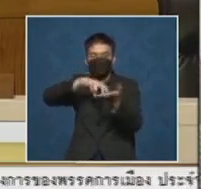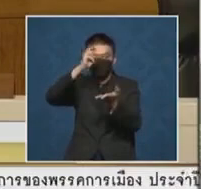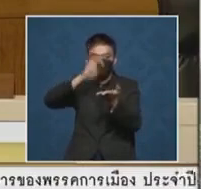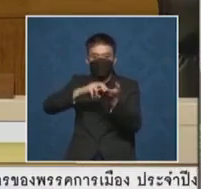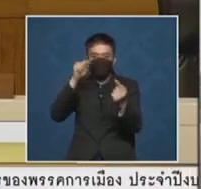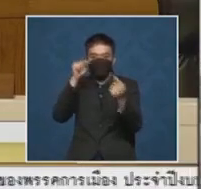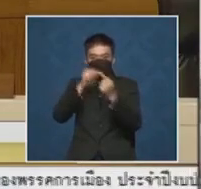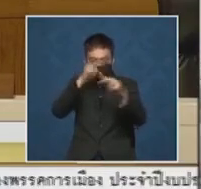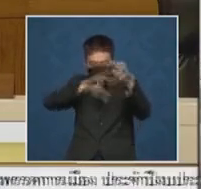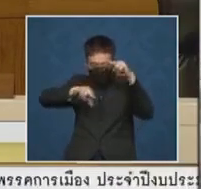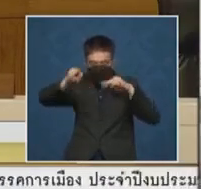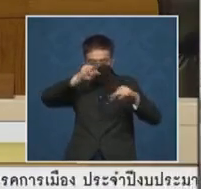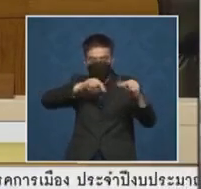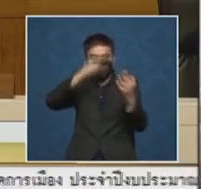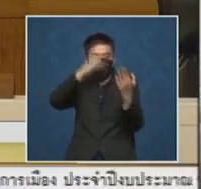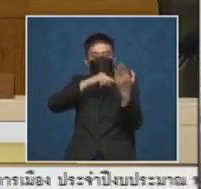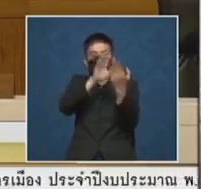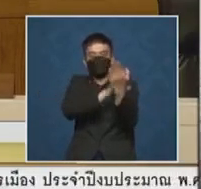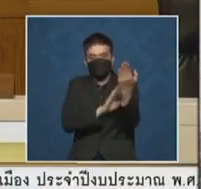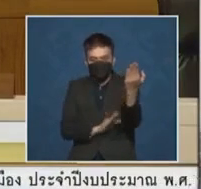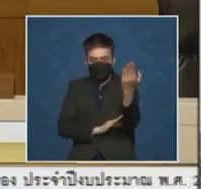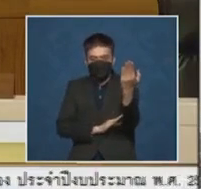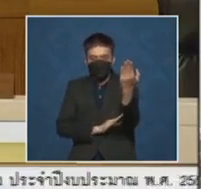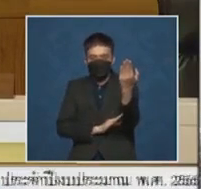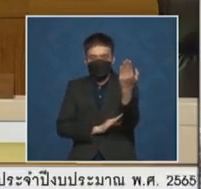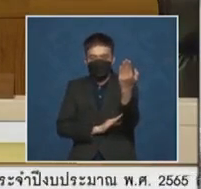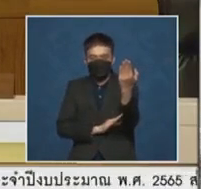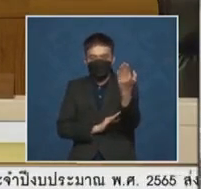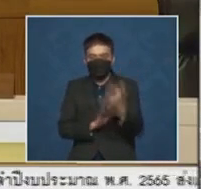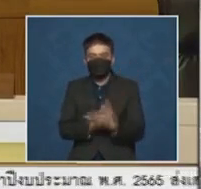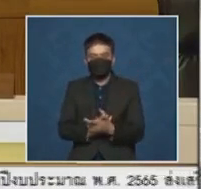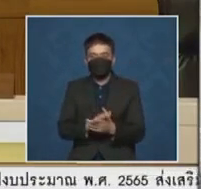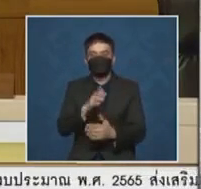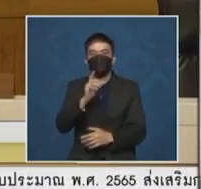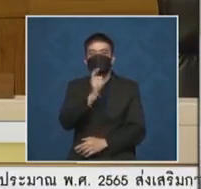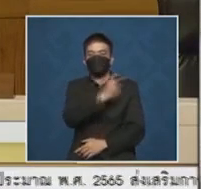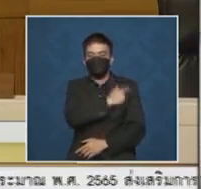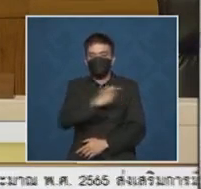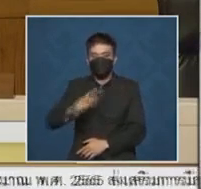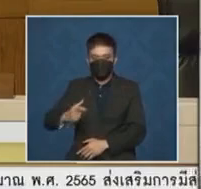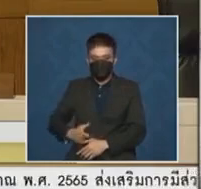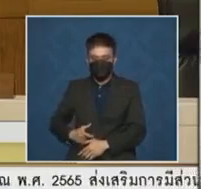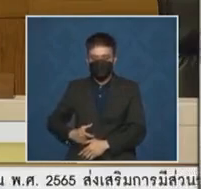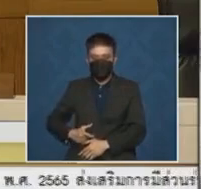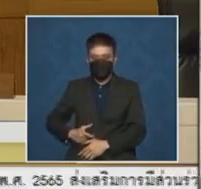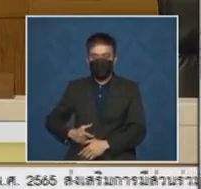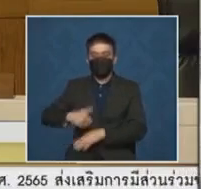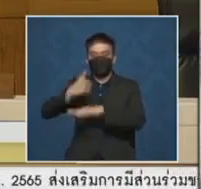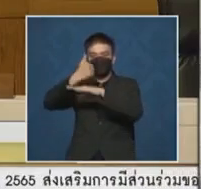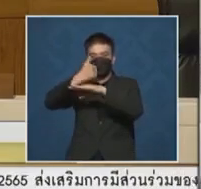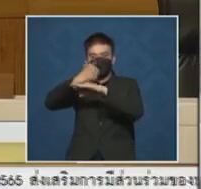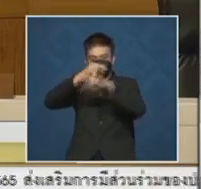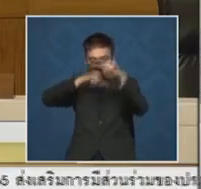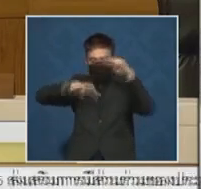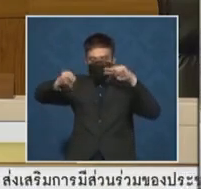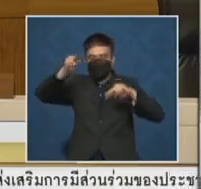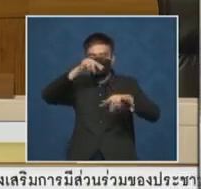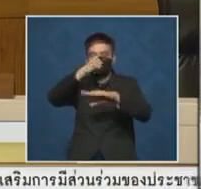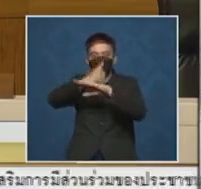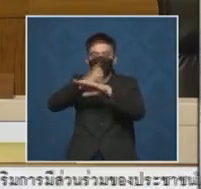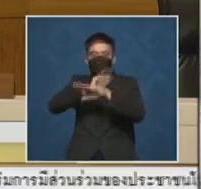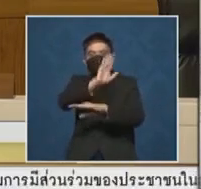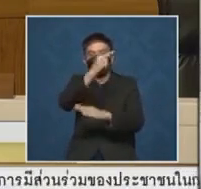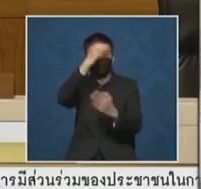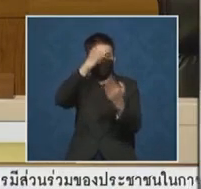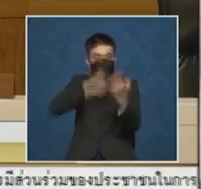จองกฐินเยอะนะมีคนอาฆาตเอาไว้เยอะน ะ เมื่อวานนี้ฮะการประชุมนี่เป็นการพิจารณารับ